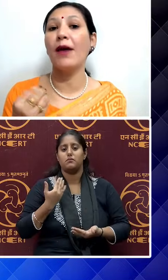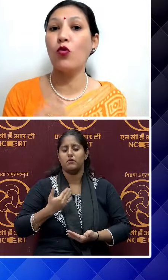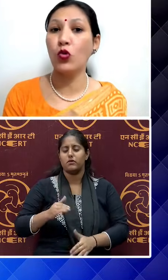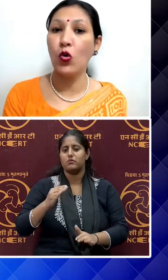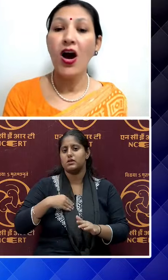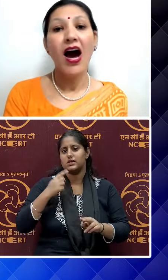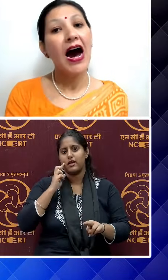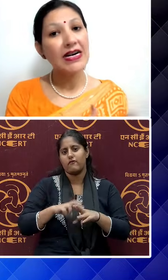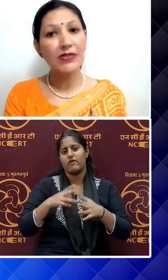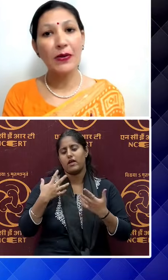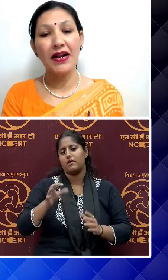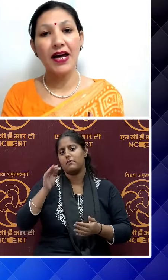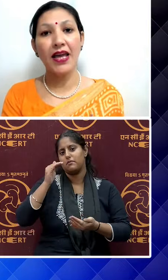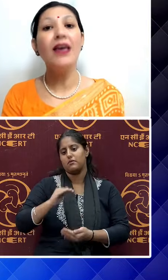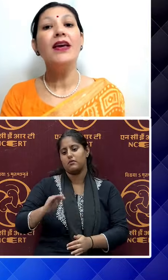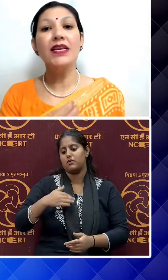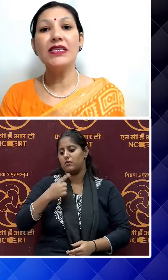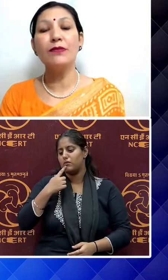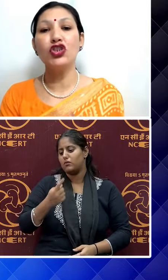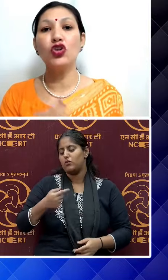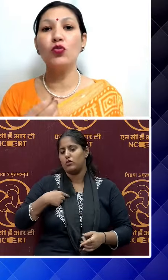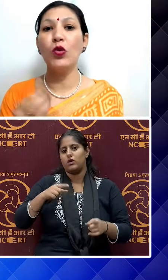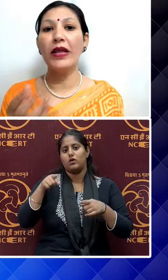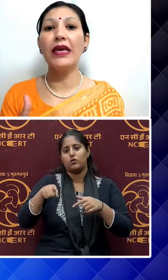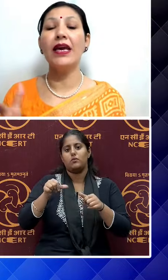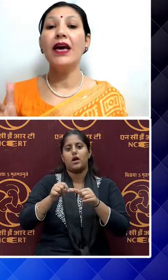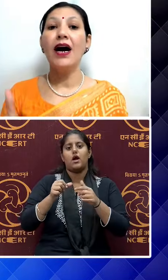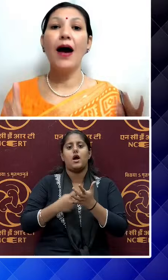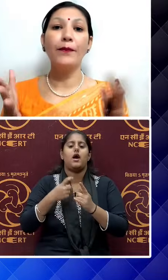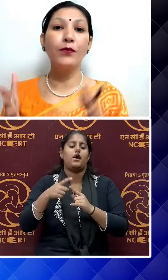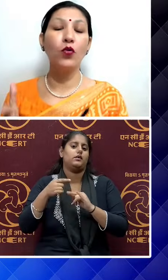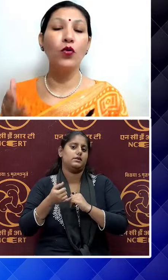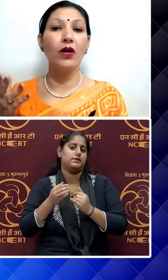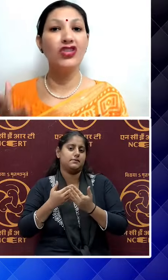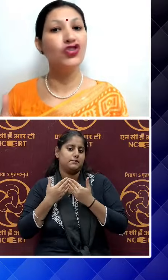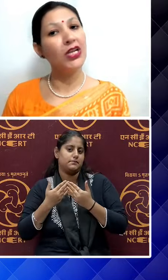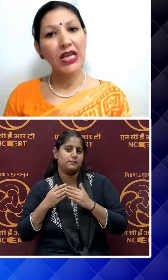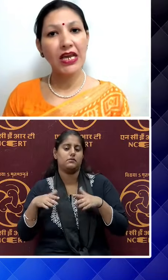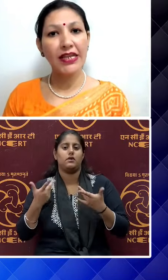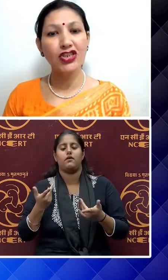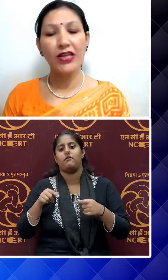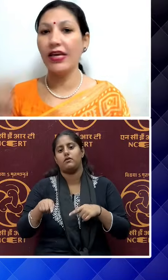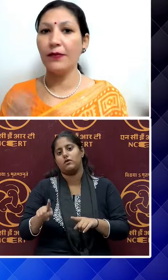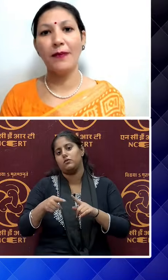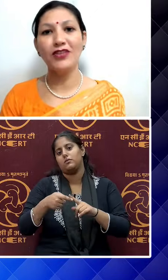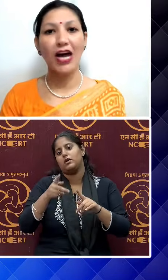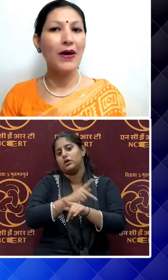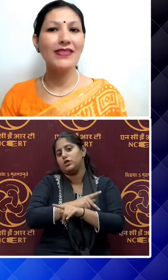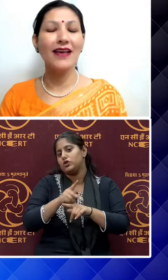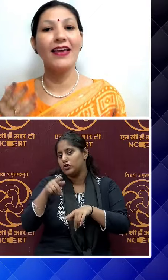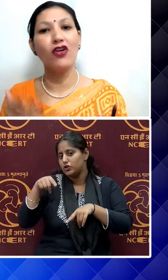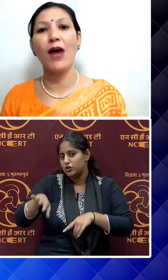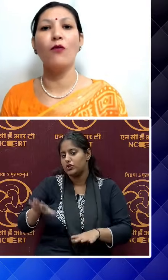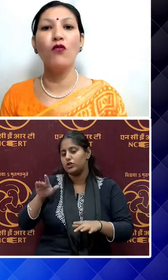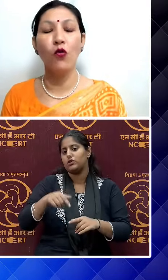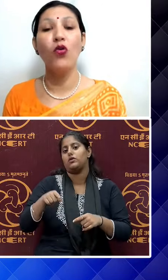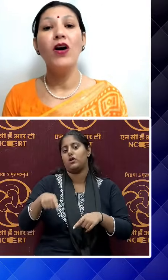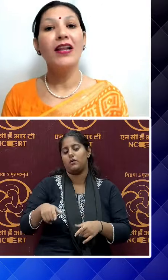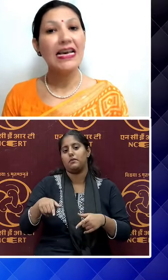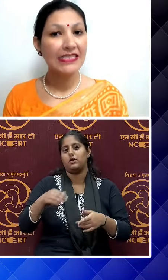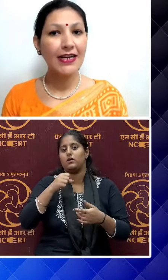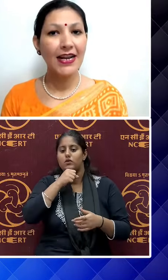कि आपको तो आर्ट्स पढ़ना है, किसी बच्चे को बोलें कि आप तो इंजीनियरिंग के लिए चलिए, अभी आप 4-5 साल के और आपको